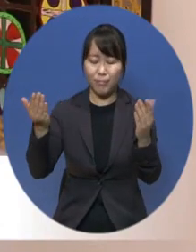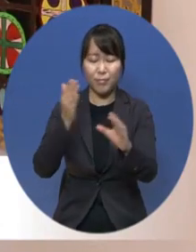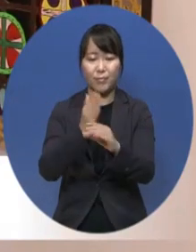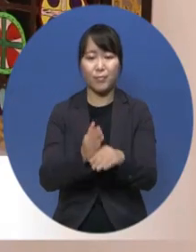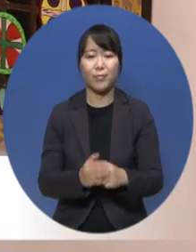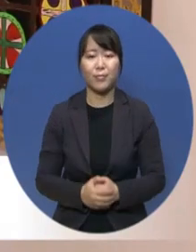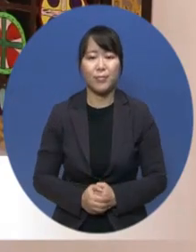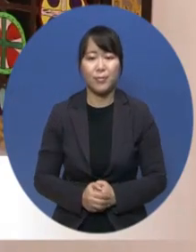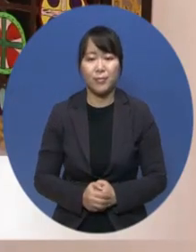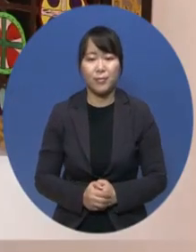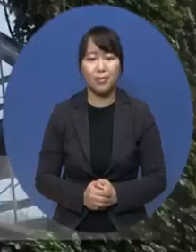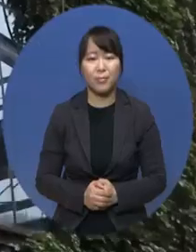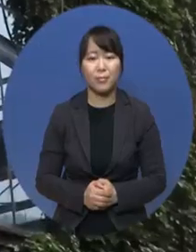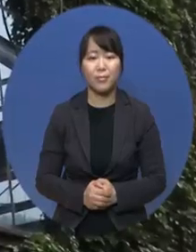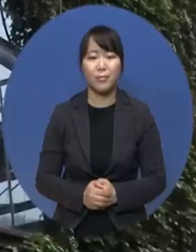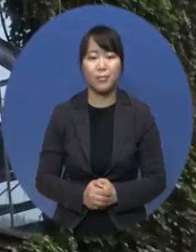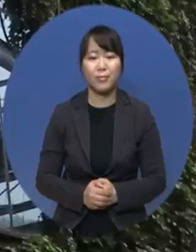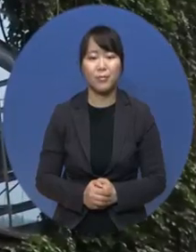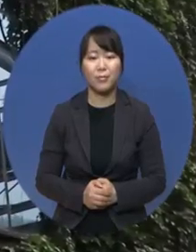하게 되었습니다.